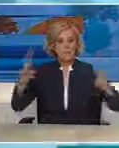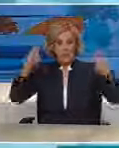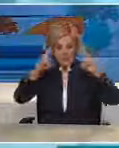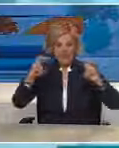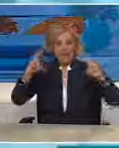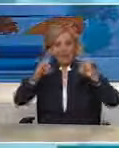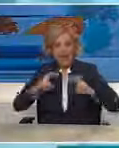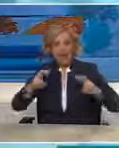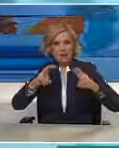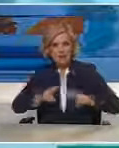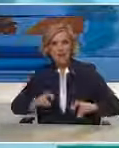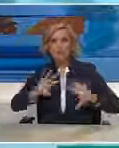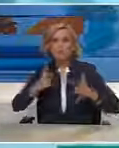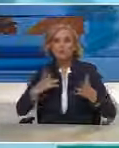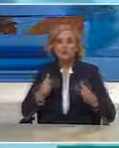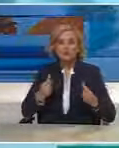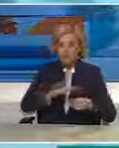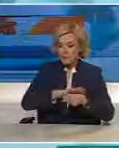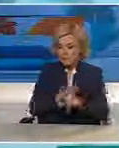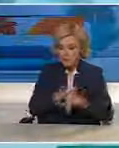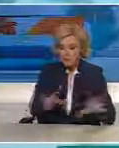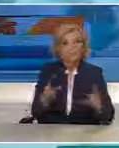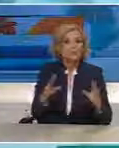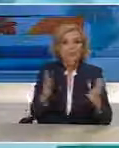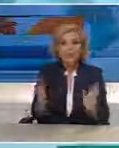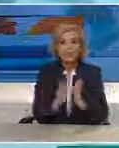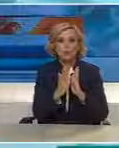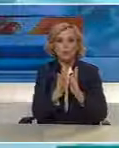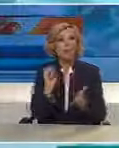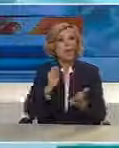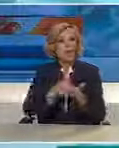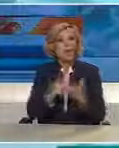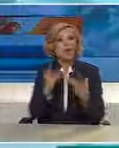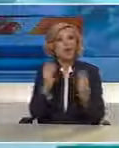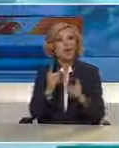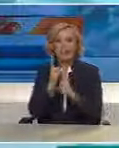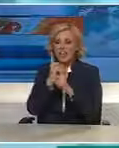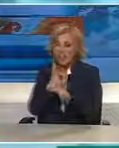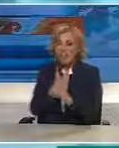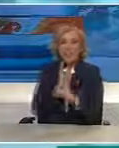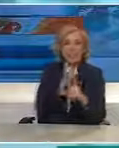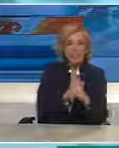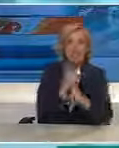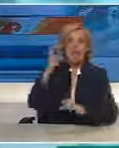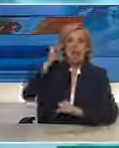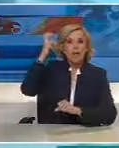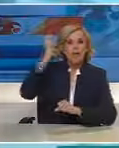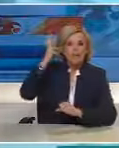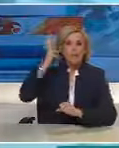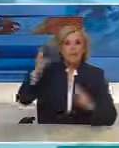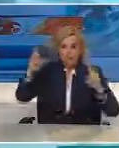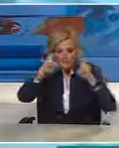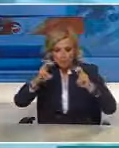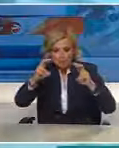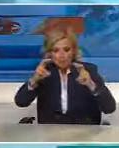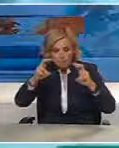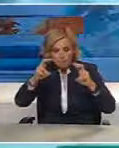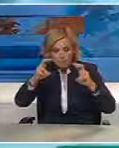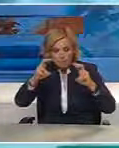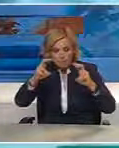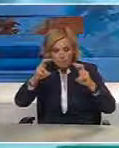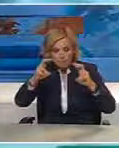συνεχίζεται και σε αυτήν συμβάλλουν επίσης ιατρικές ειδικότητες που δεν φαίνονται εκ πρώτης όψους να εμπλέκονται στη διάγνωση της λίμωξης.